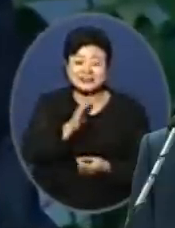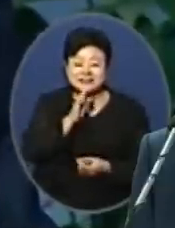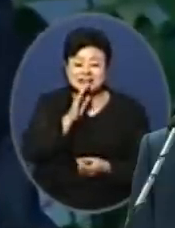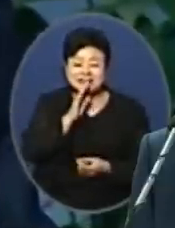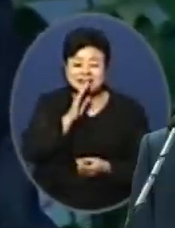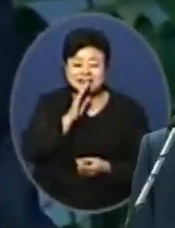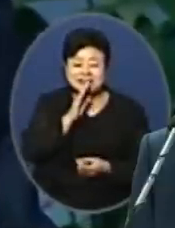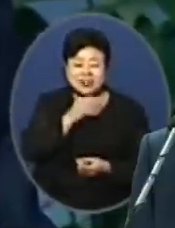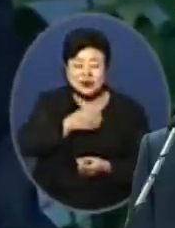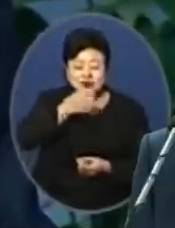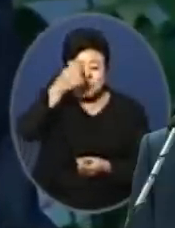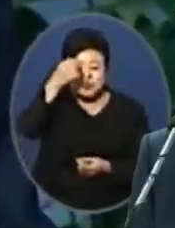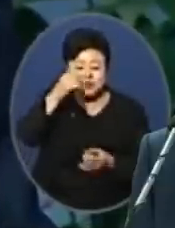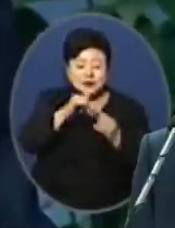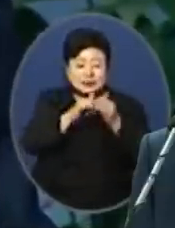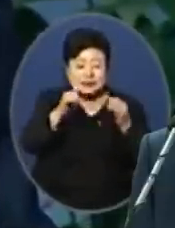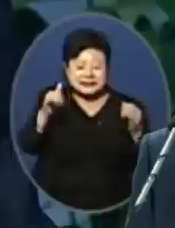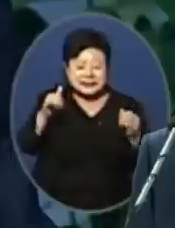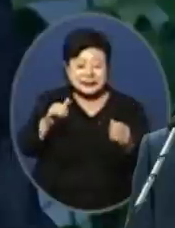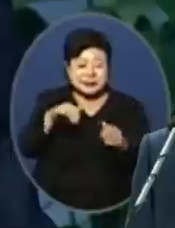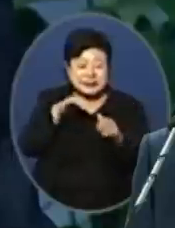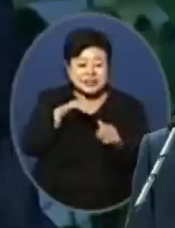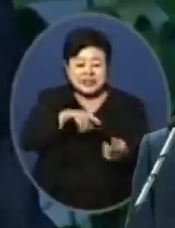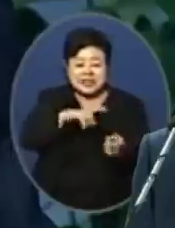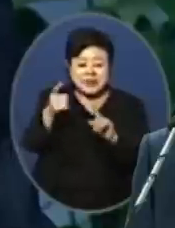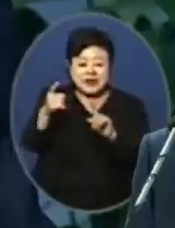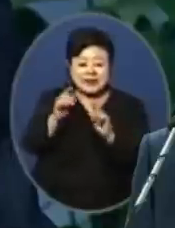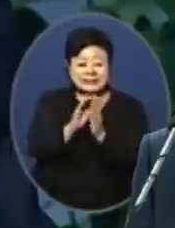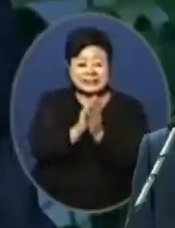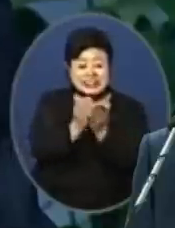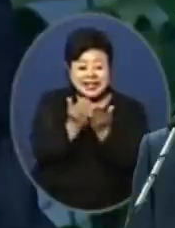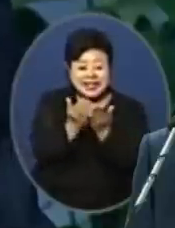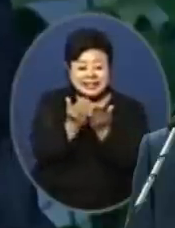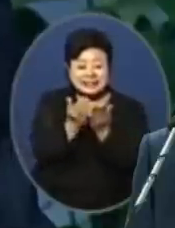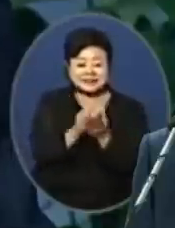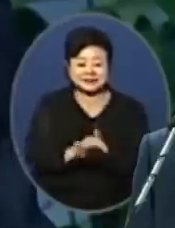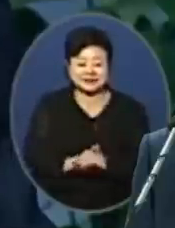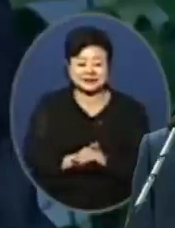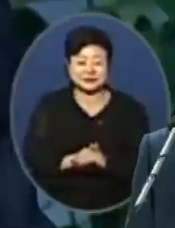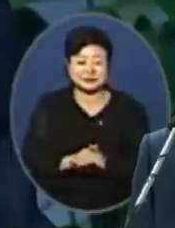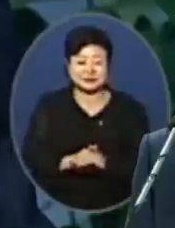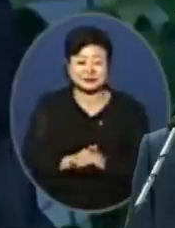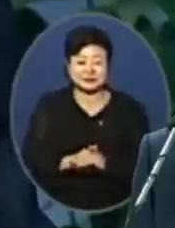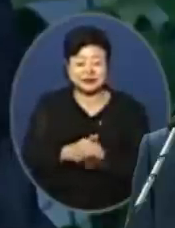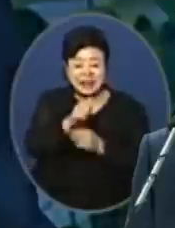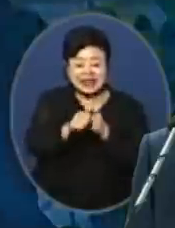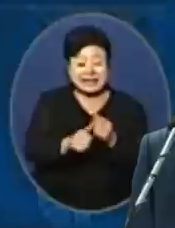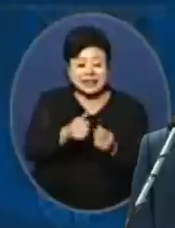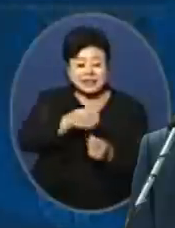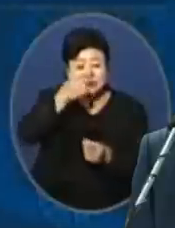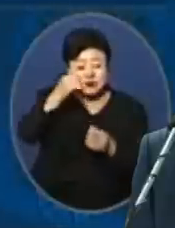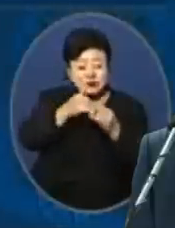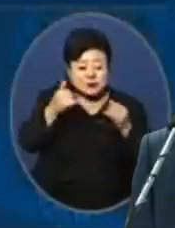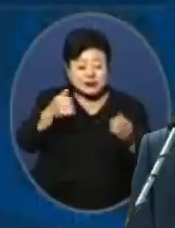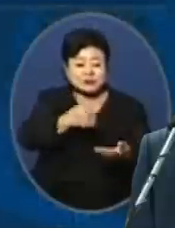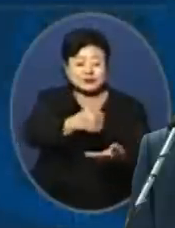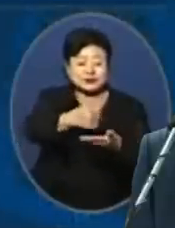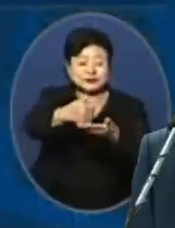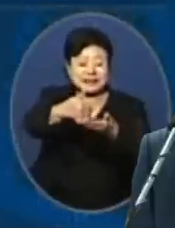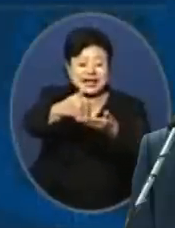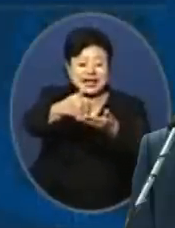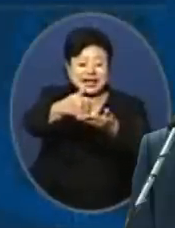목사는 꿈꾸는 본성을 깨우라는 책에서 이렇게 말하고 있습니다. 하나님은 꿈꾸시는